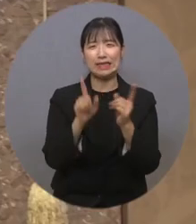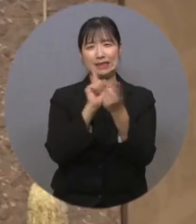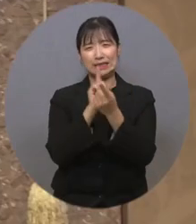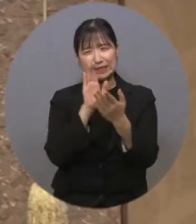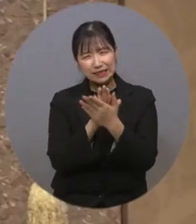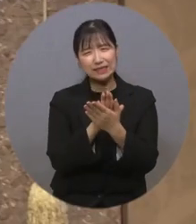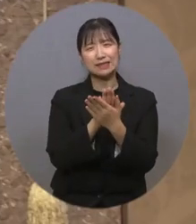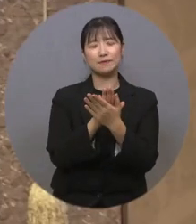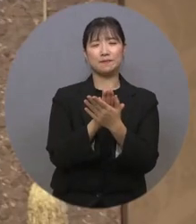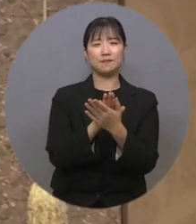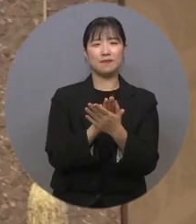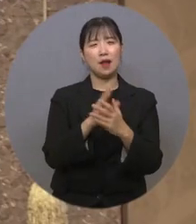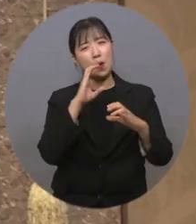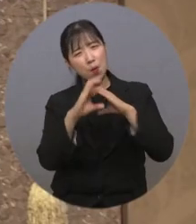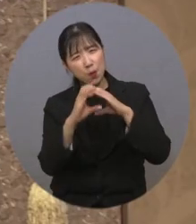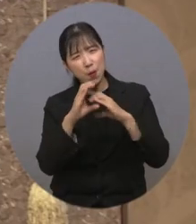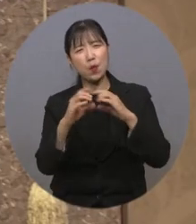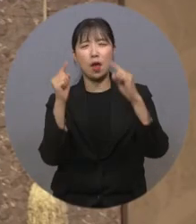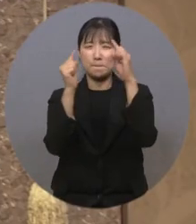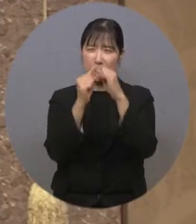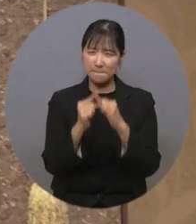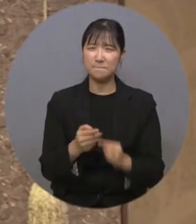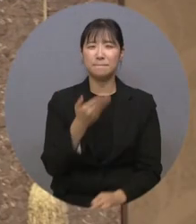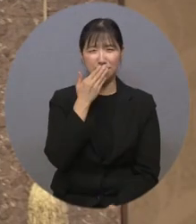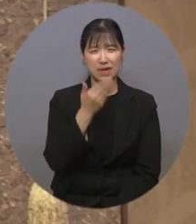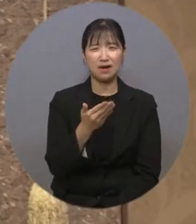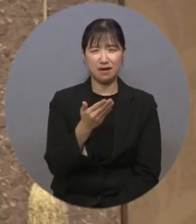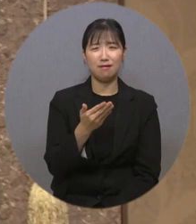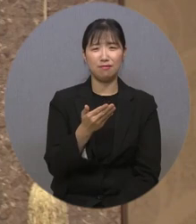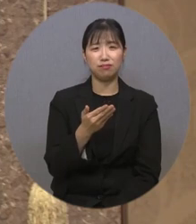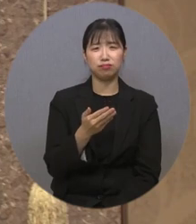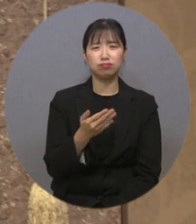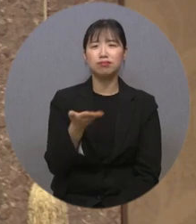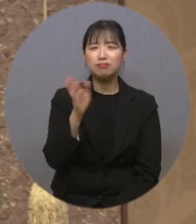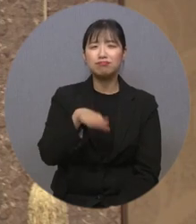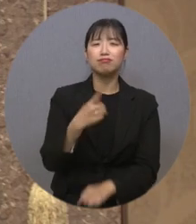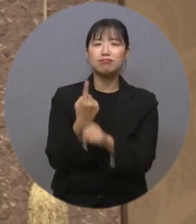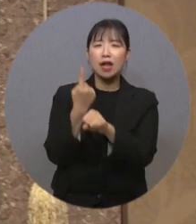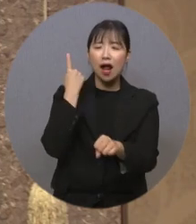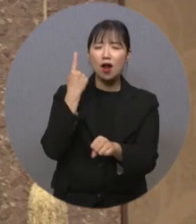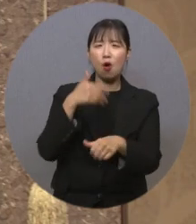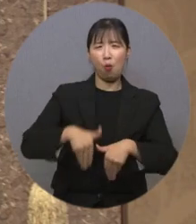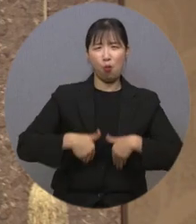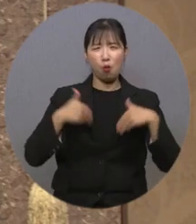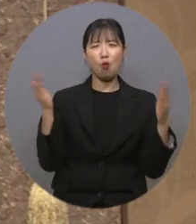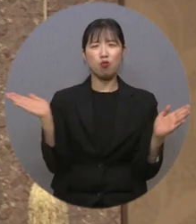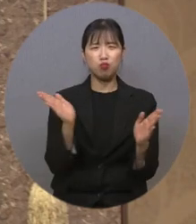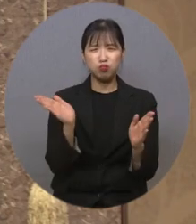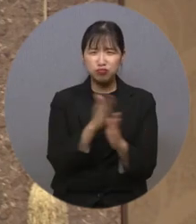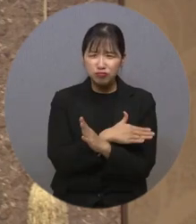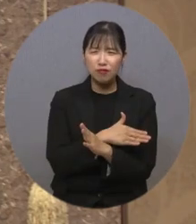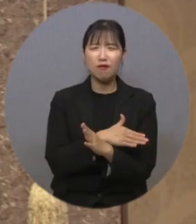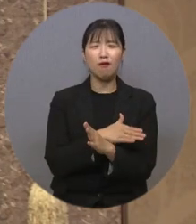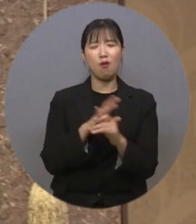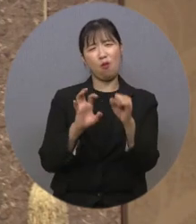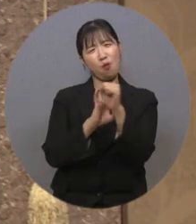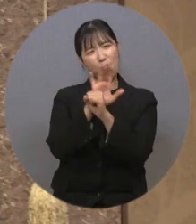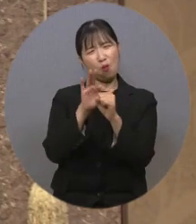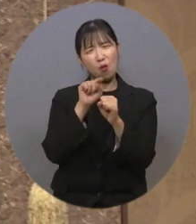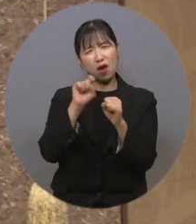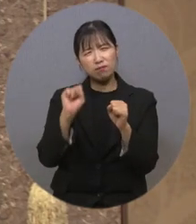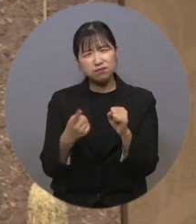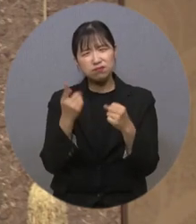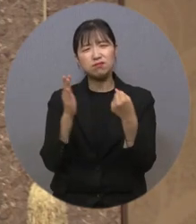직접 만나고 소통하고 알죠? 좀 작년 봄부터 예. 코로나가 있다 보니까 그렇죠.